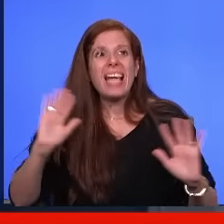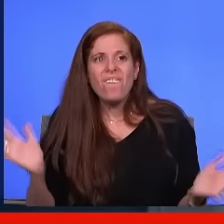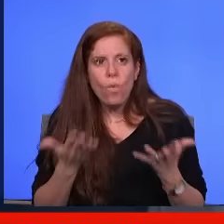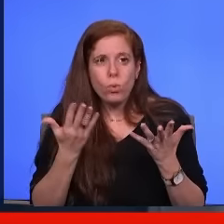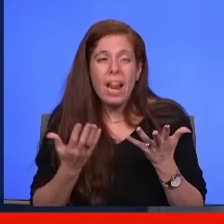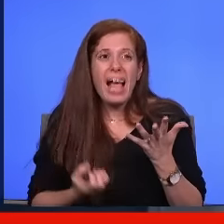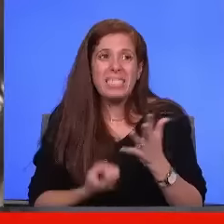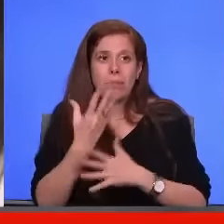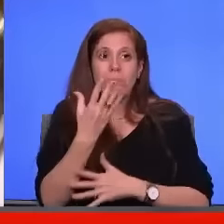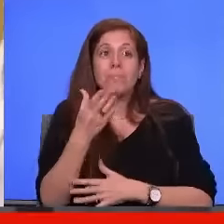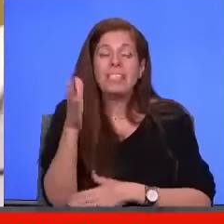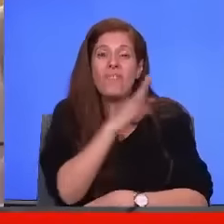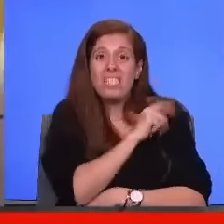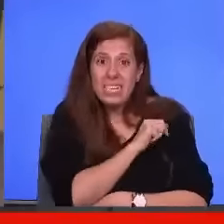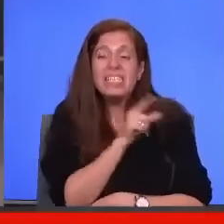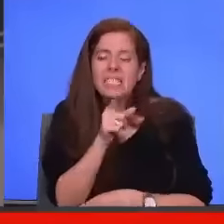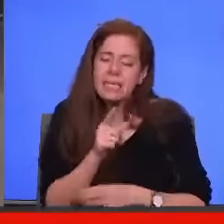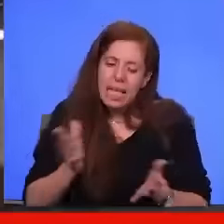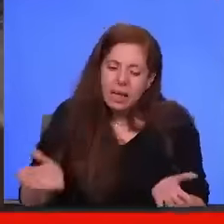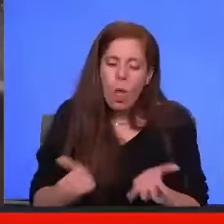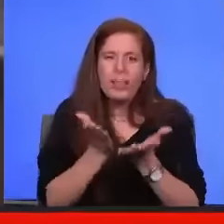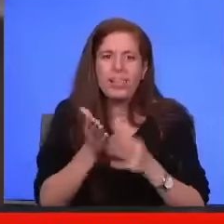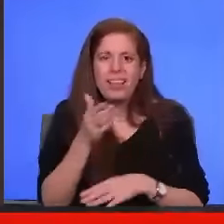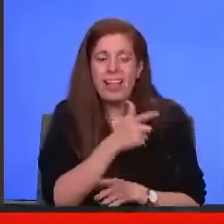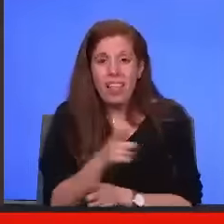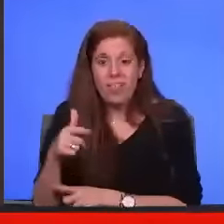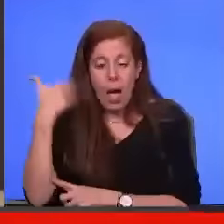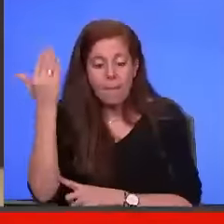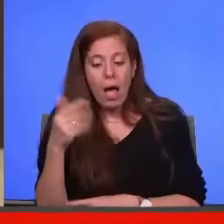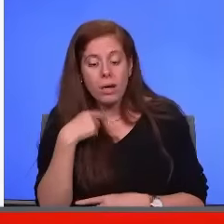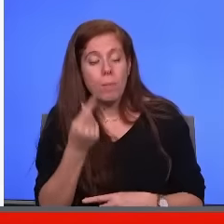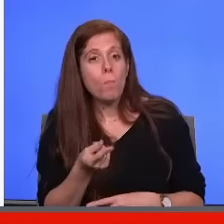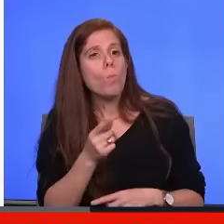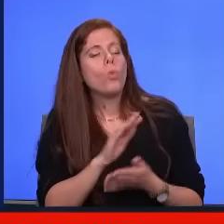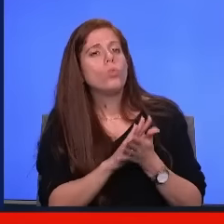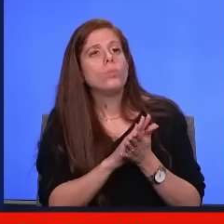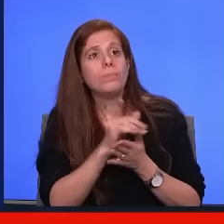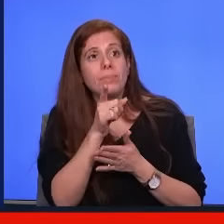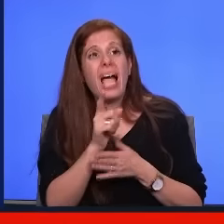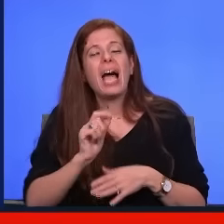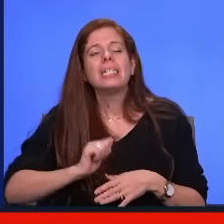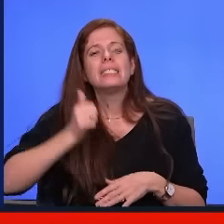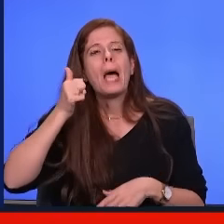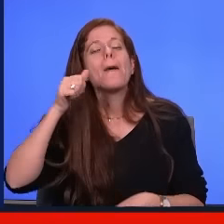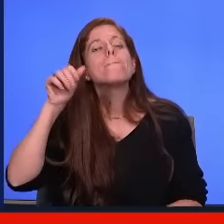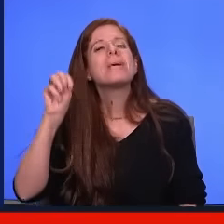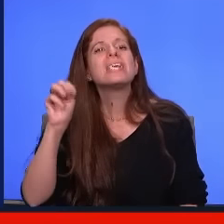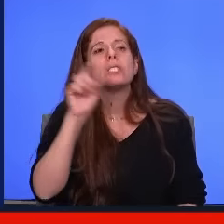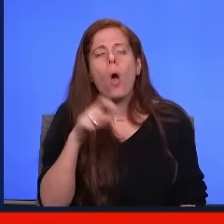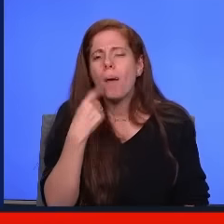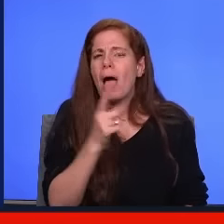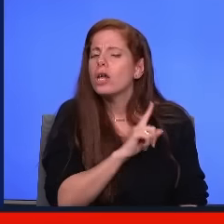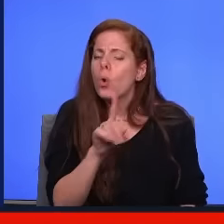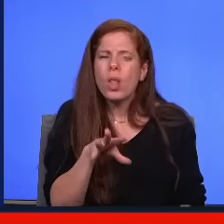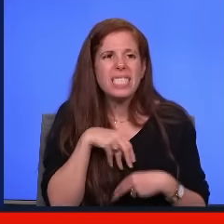דחיפה לטבח הבא. גם בסיעת הליכוד הבהירו שהם חד משמעית נגד מדינה פלסטינית. השר מיקי זוהר צייץ, לא ניתן ידנו